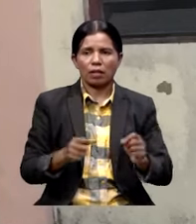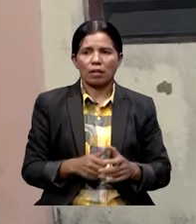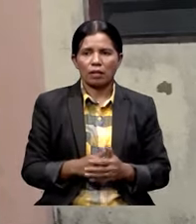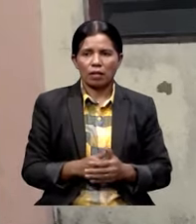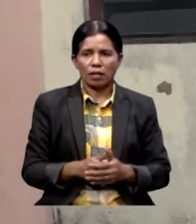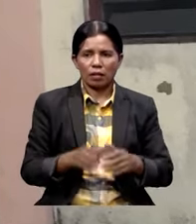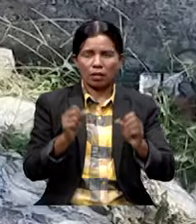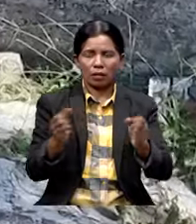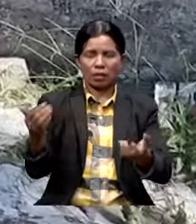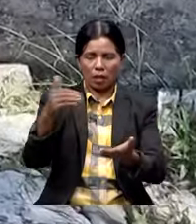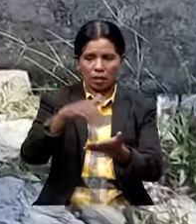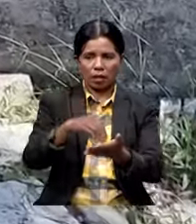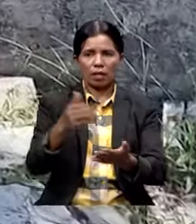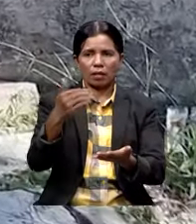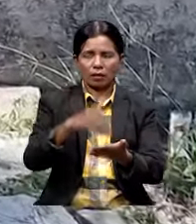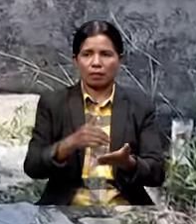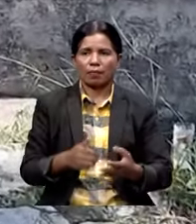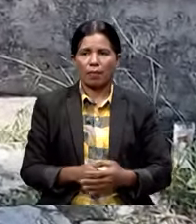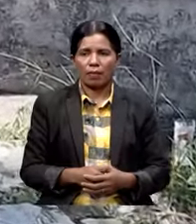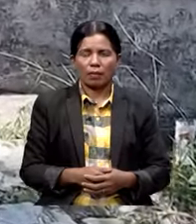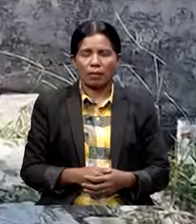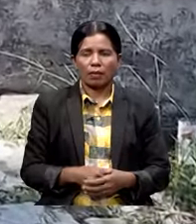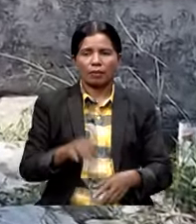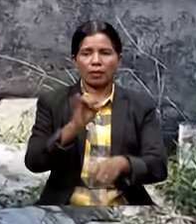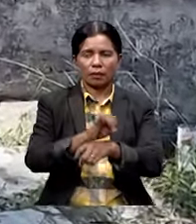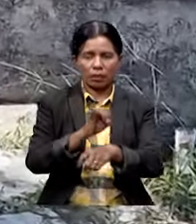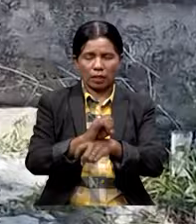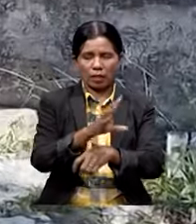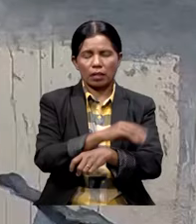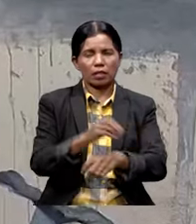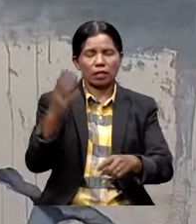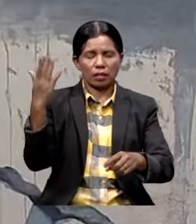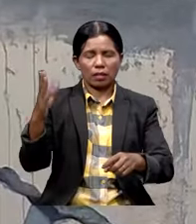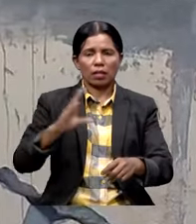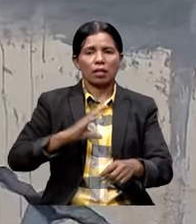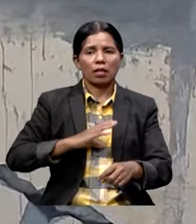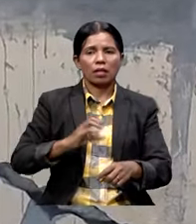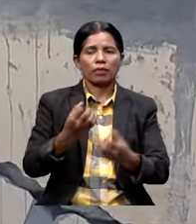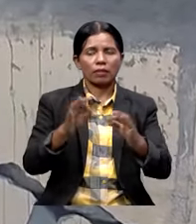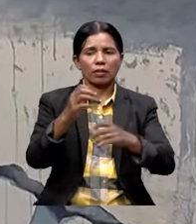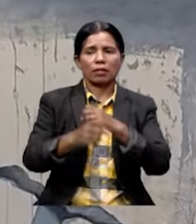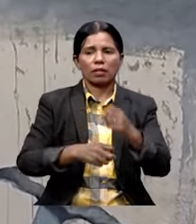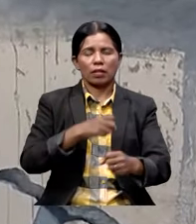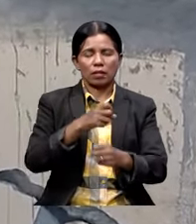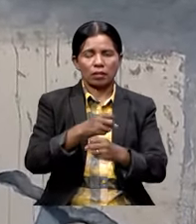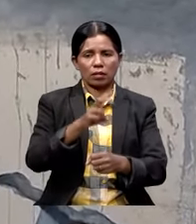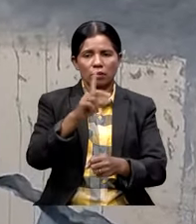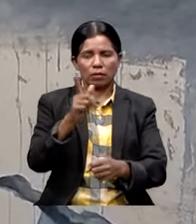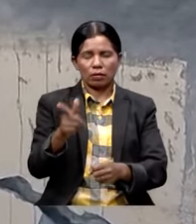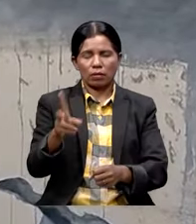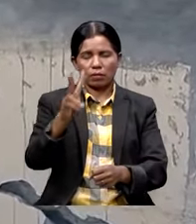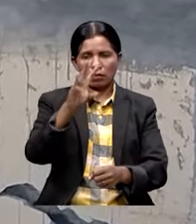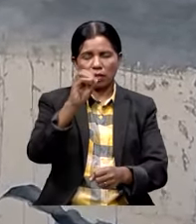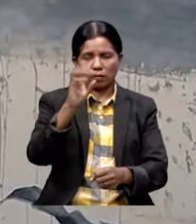bele samatia filafali. Construção da Igreja Santa Teresinha do Menino Jesus remata e tinan rihun rua nen